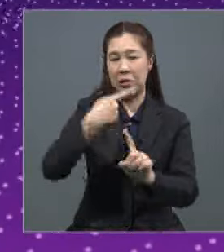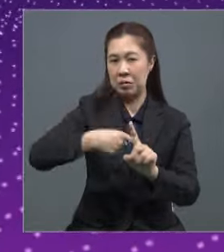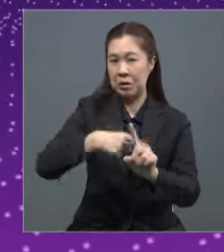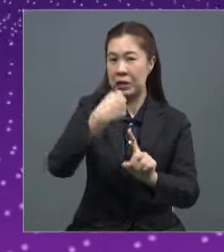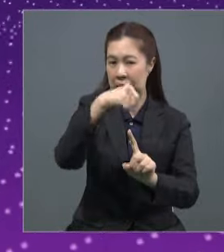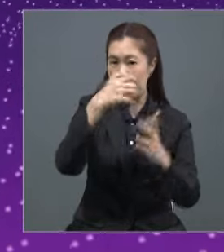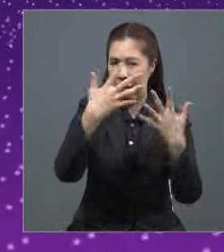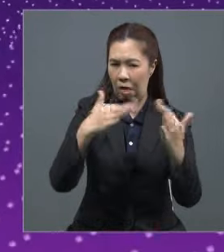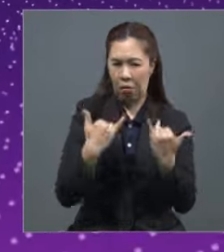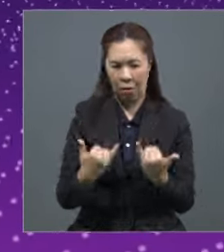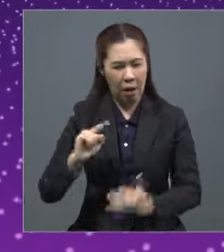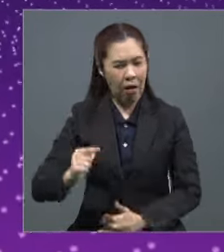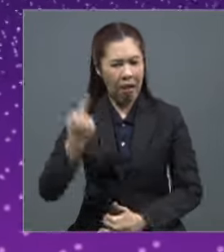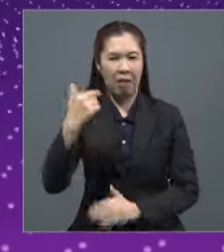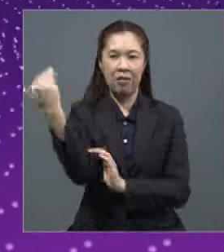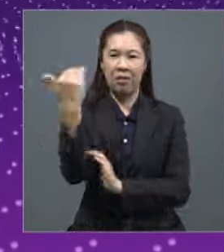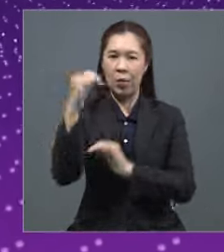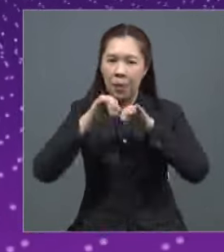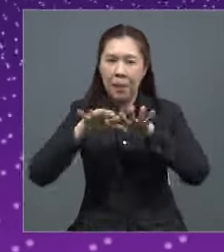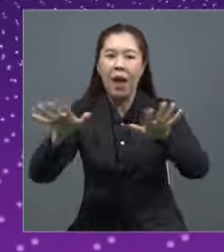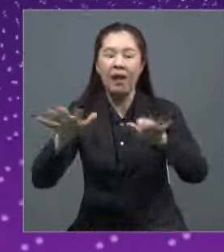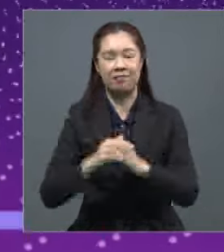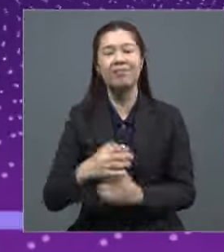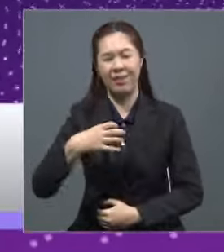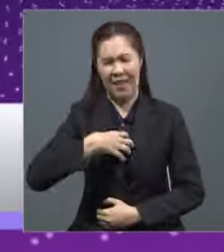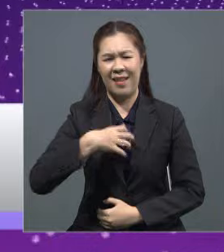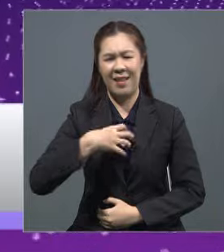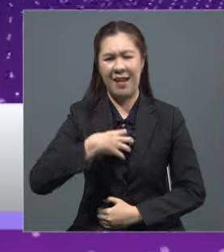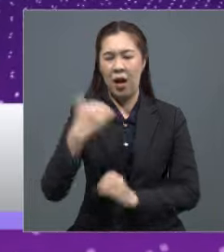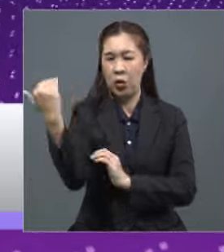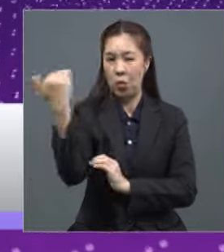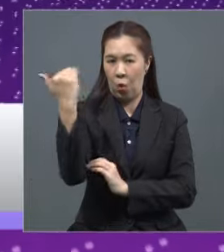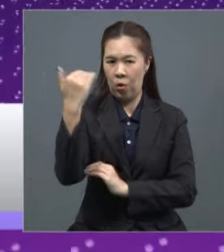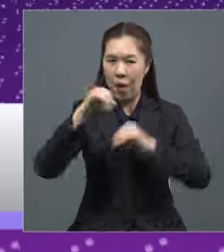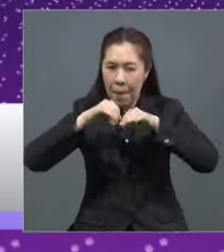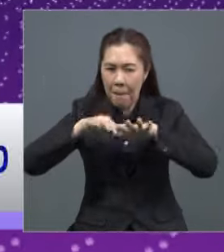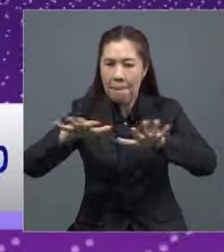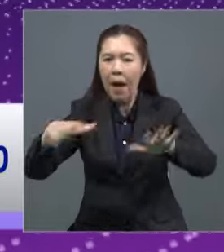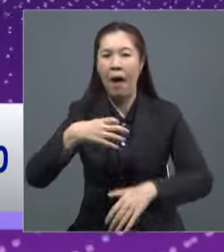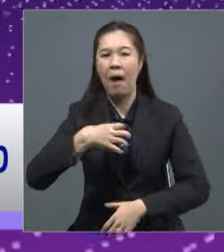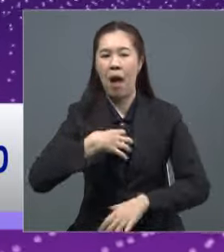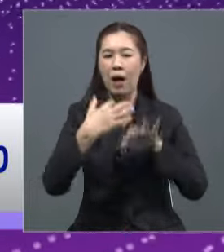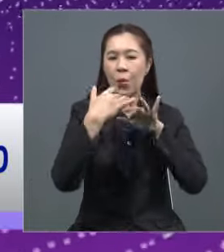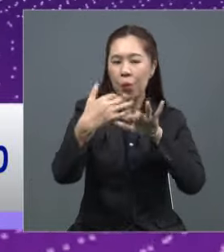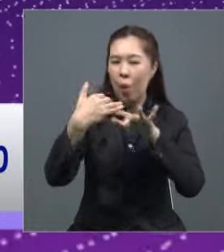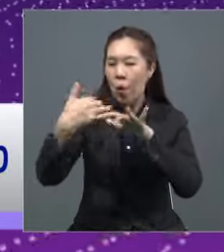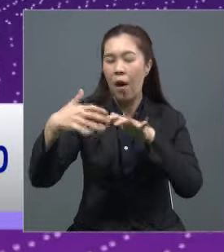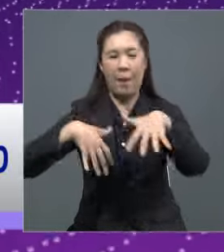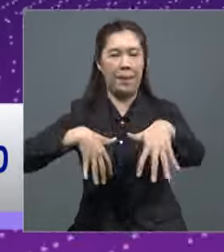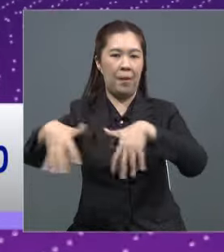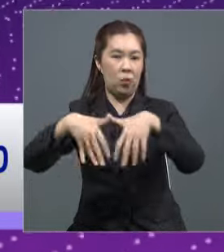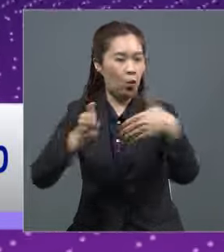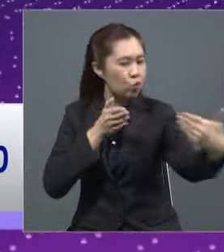มีรายการนี้ขึ้นมานายกก็บอกว่าอยากที่จะมีสักรายการนึงอยากจะมีสักพื้นที่นึงที่ต้องการสื่อสารไปยังพี่น้องประชาชนโดย